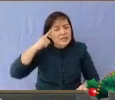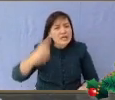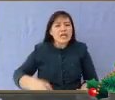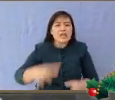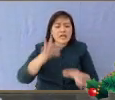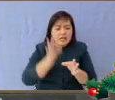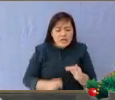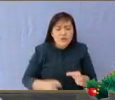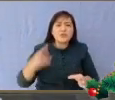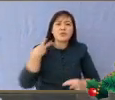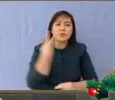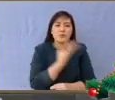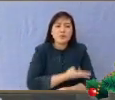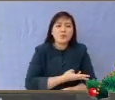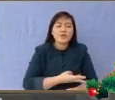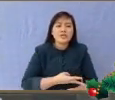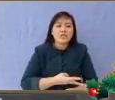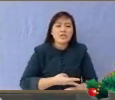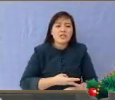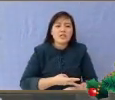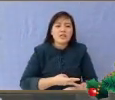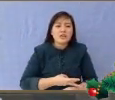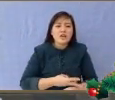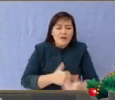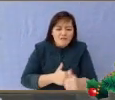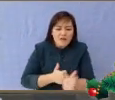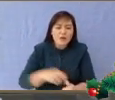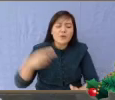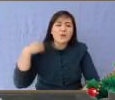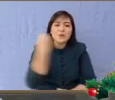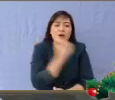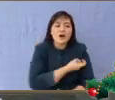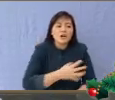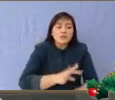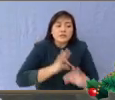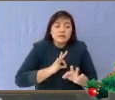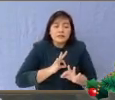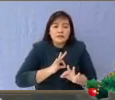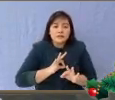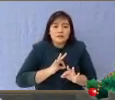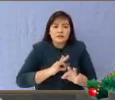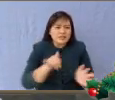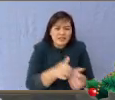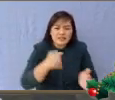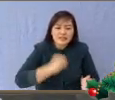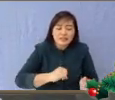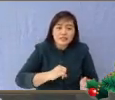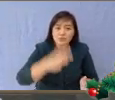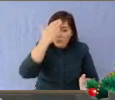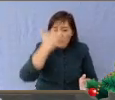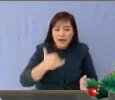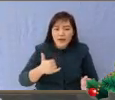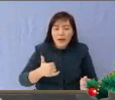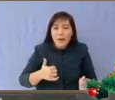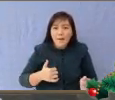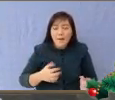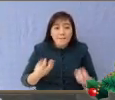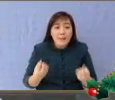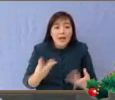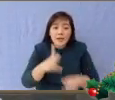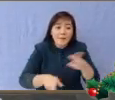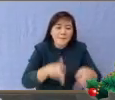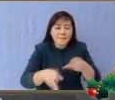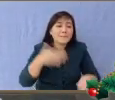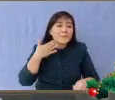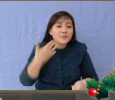Ang pumapatay sa tao ay yung pagpapanic. Kaya po maraming na nagkakaroon ng cardiac arrest. Kaya